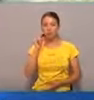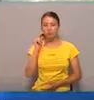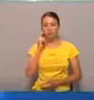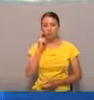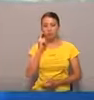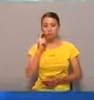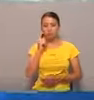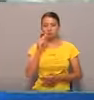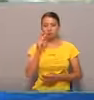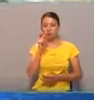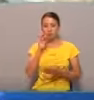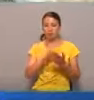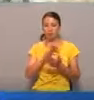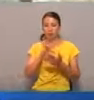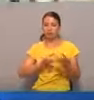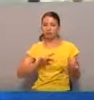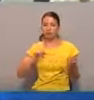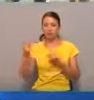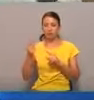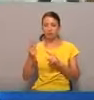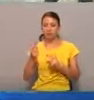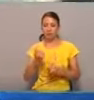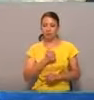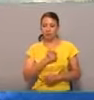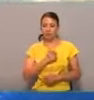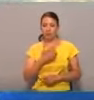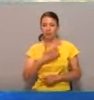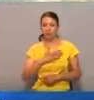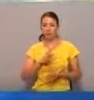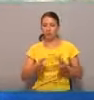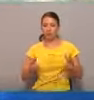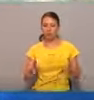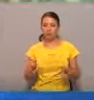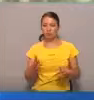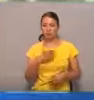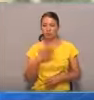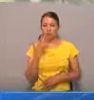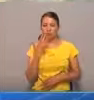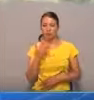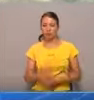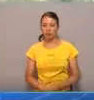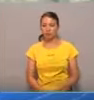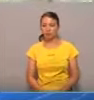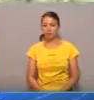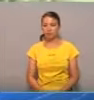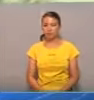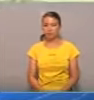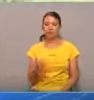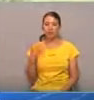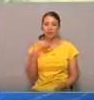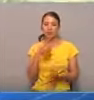ауысып жатыр деген. Айтаханов Ерлан ғой. Өкініп қалдық. Біздің әкімімізді жібергіміз келмейді негізі. көп өзгерістер болды ғой.